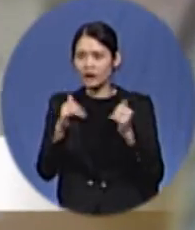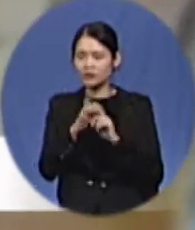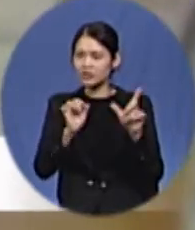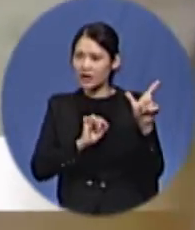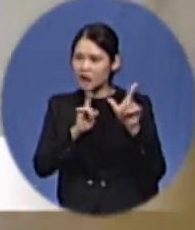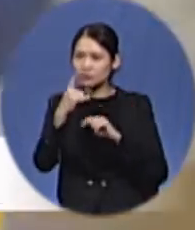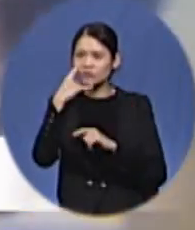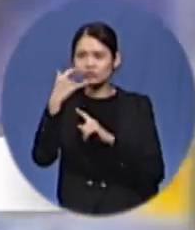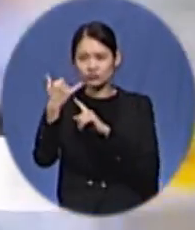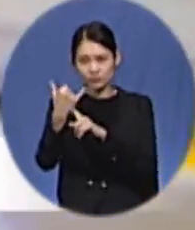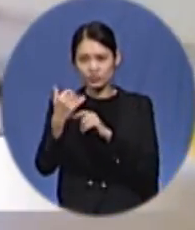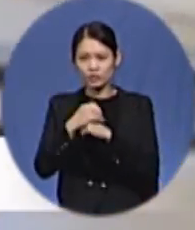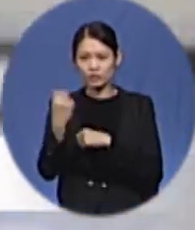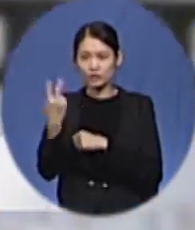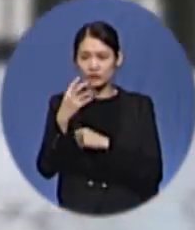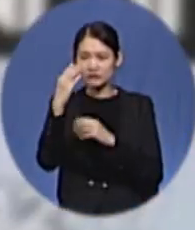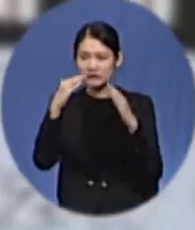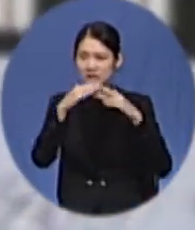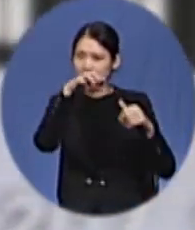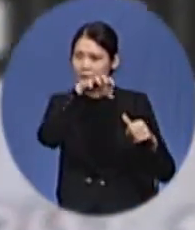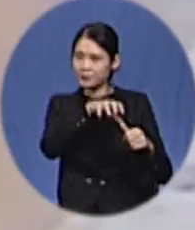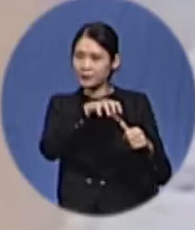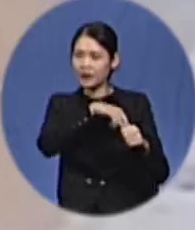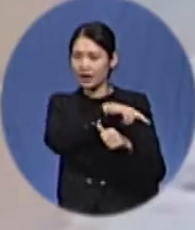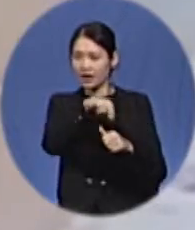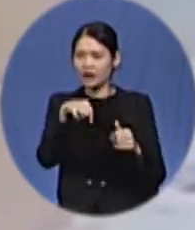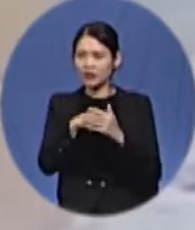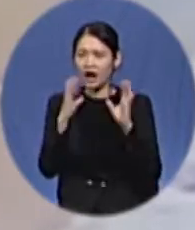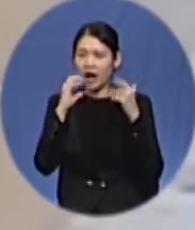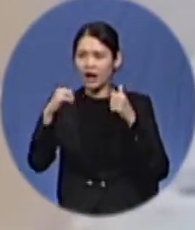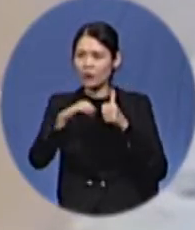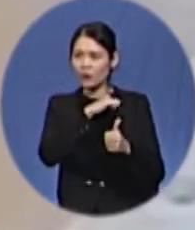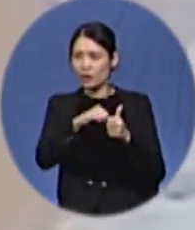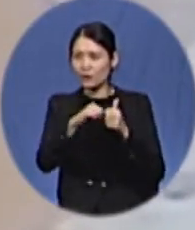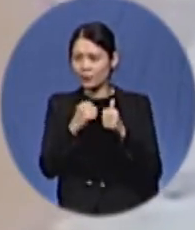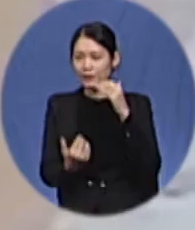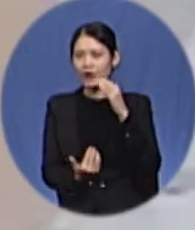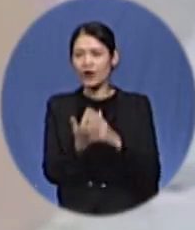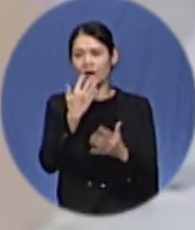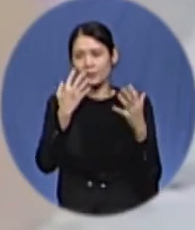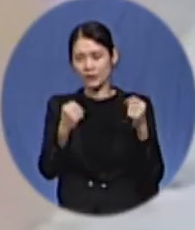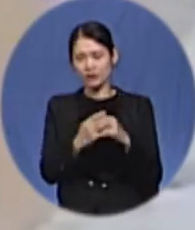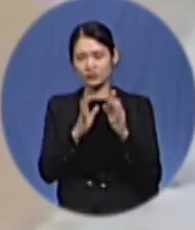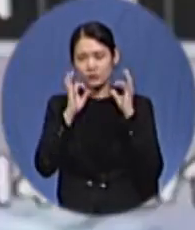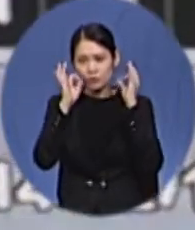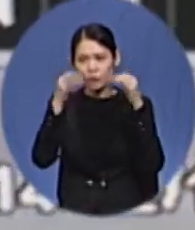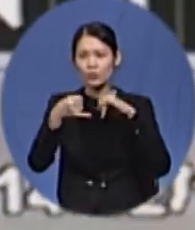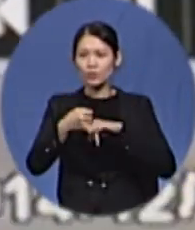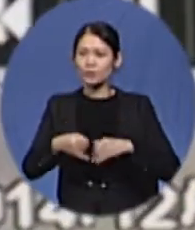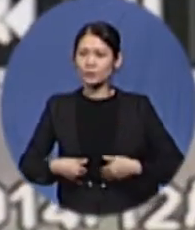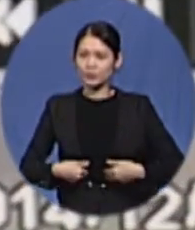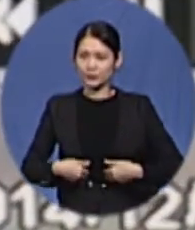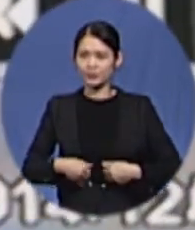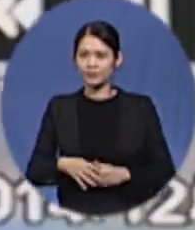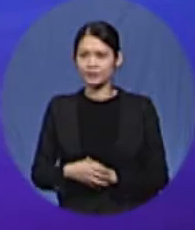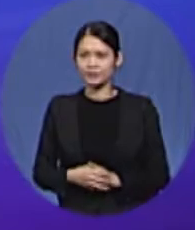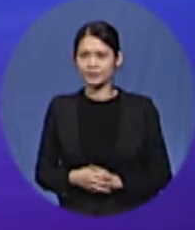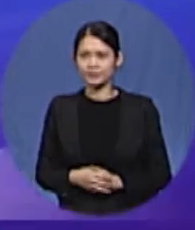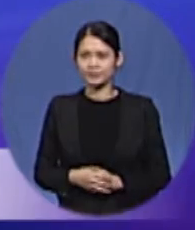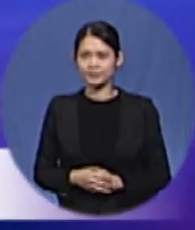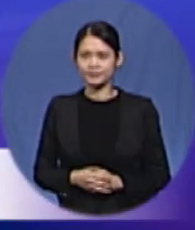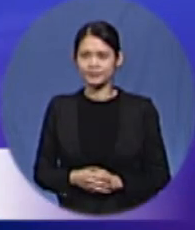장소가 집인 경우가 많아 가정 내 아동학대 사례 발굴을 위한 노력이 필요한 것으로 나타났습니다.